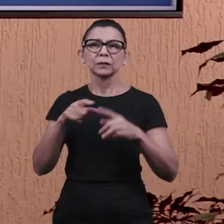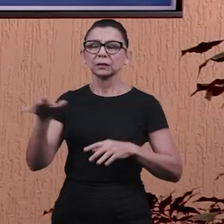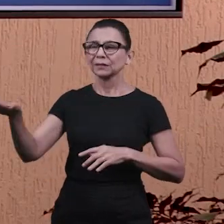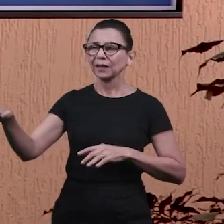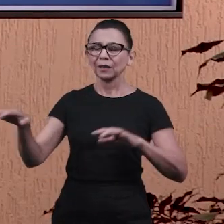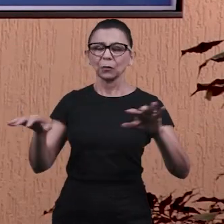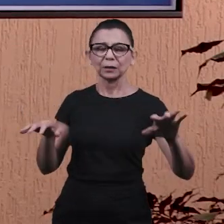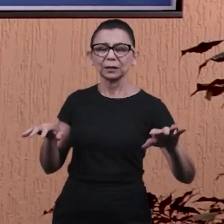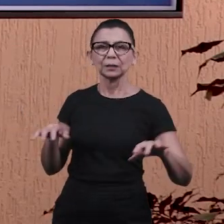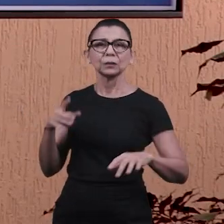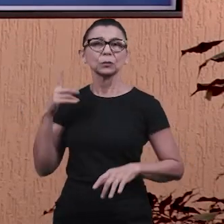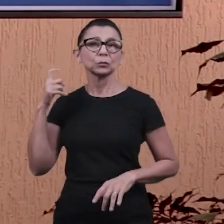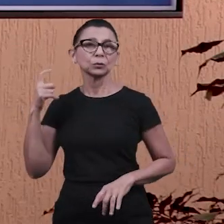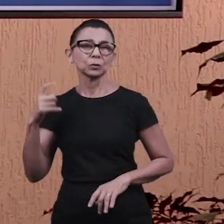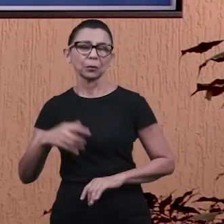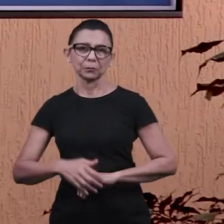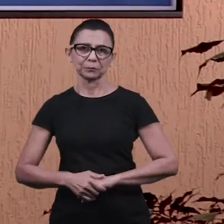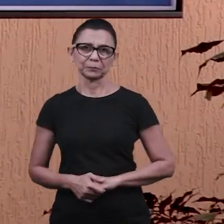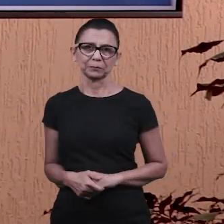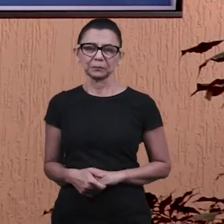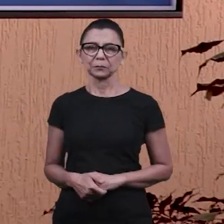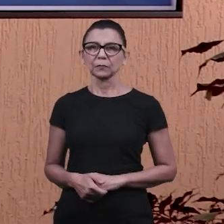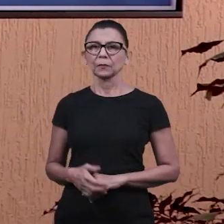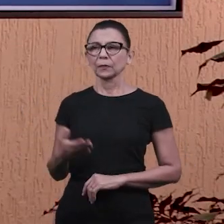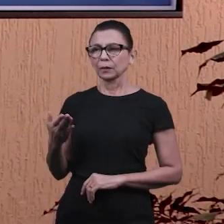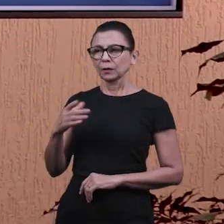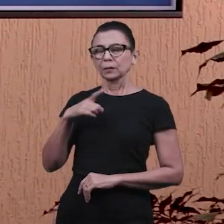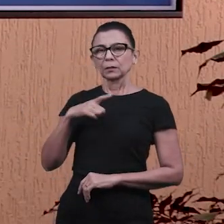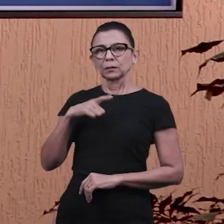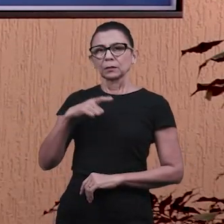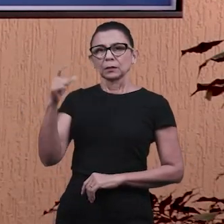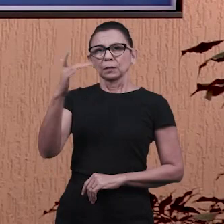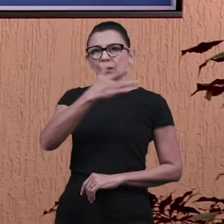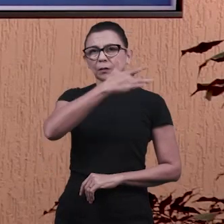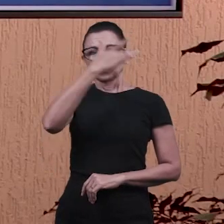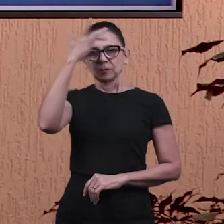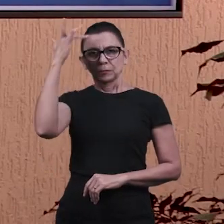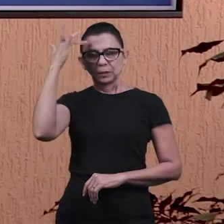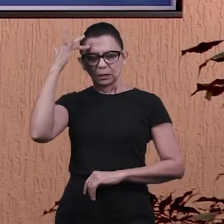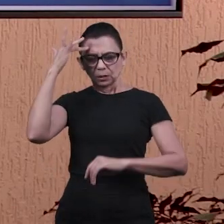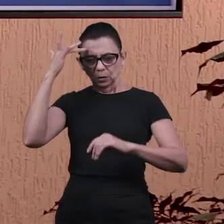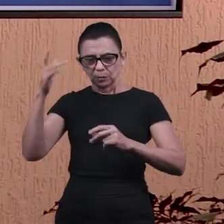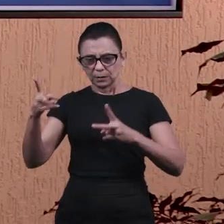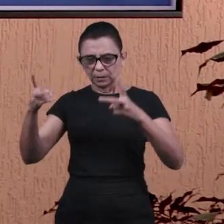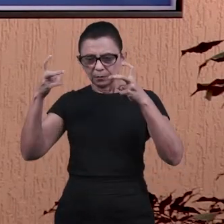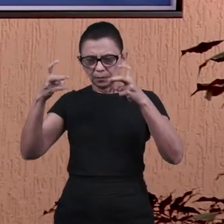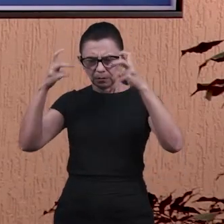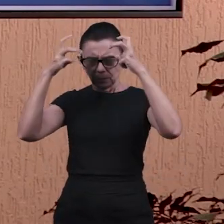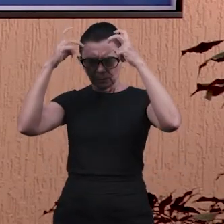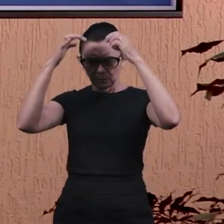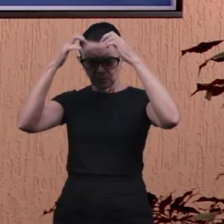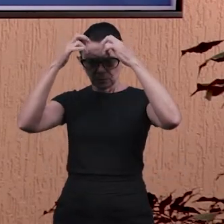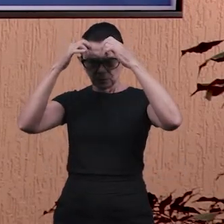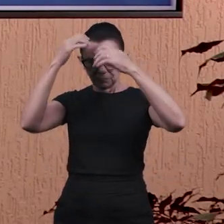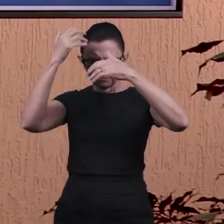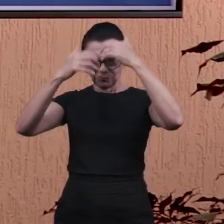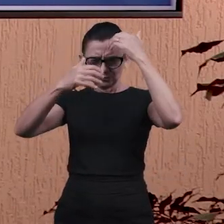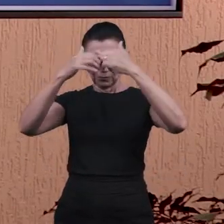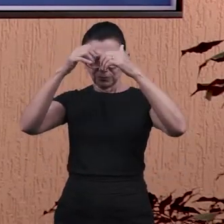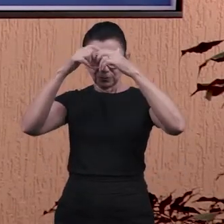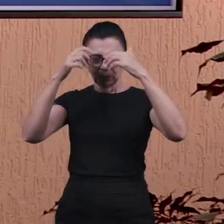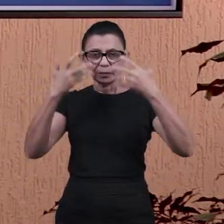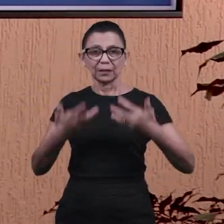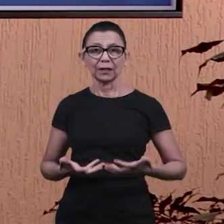c'est un problème aussi dimensionnel, c'est-à-dire, on a des personnes qui ont un problème